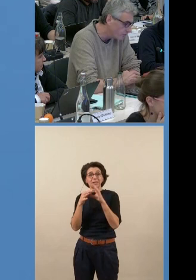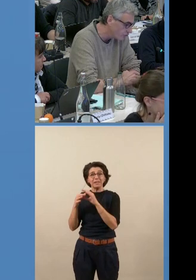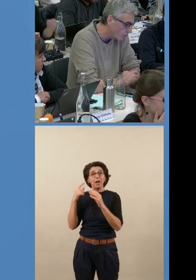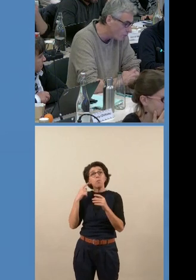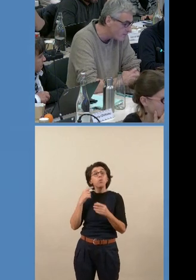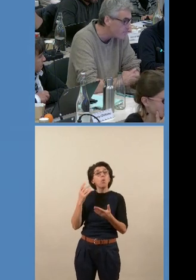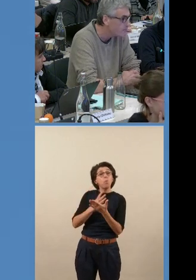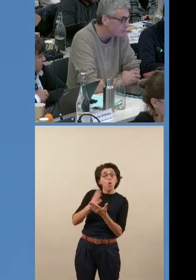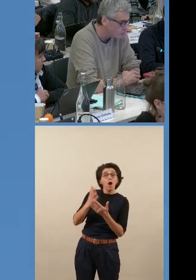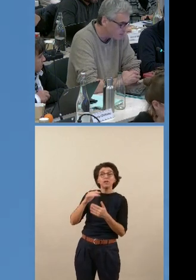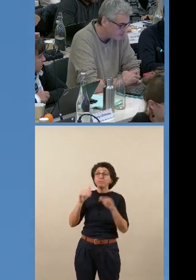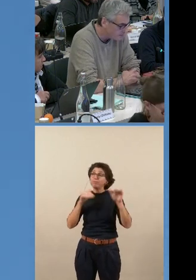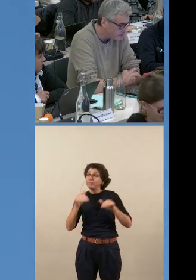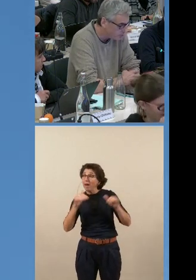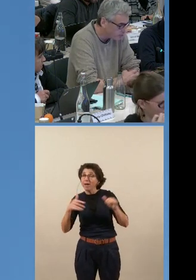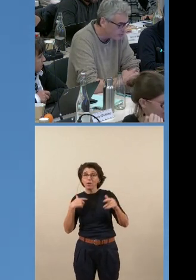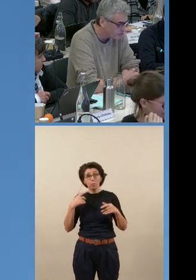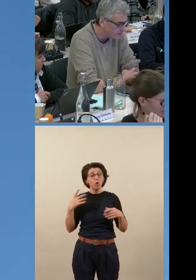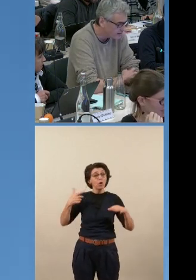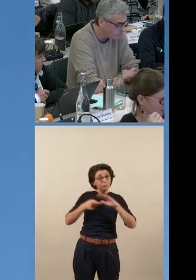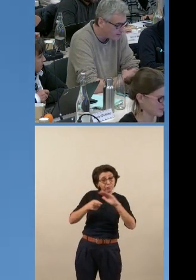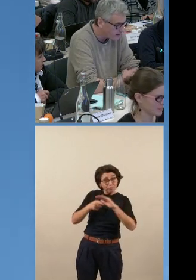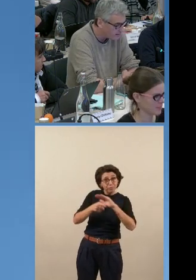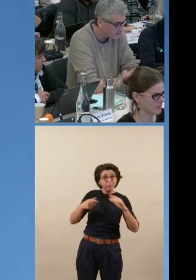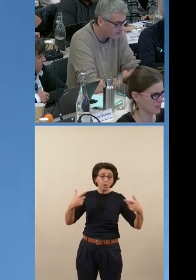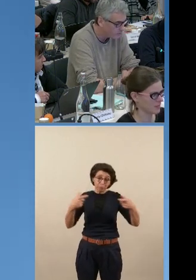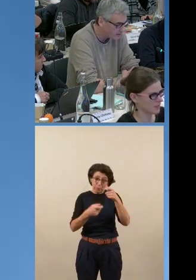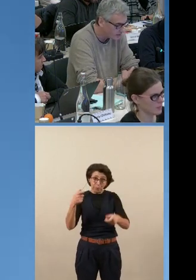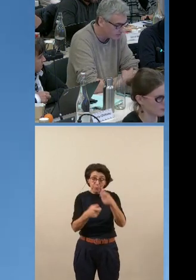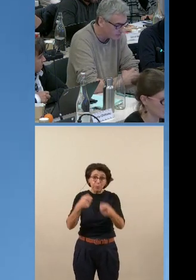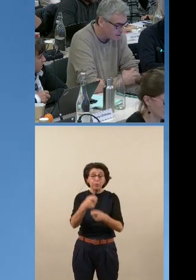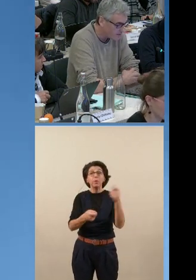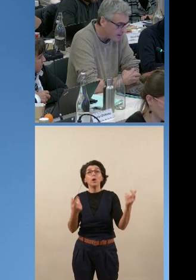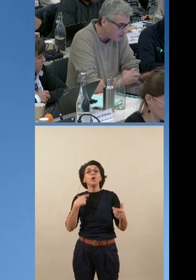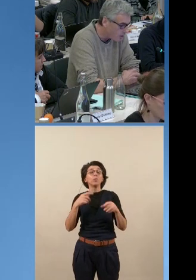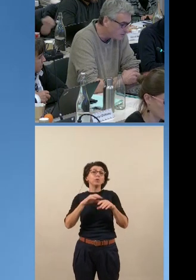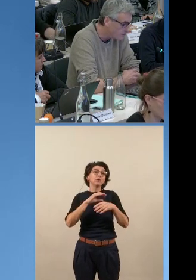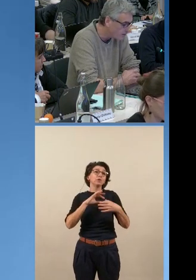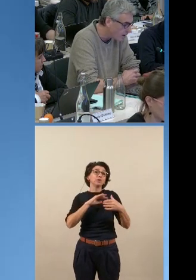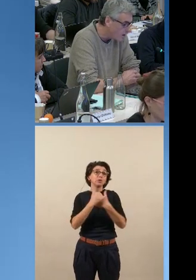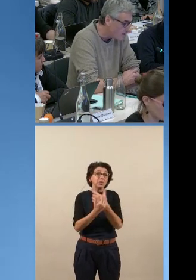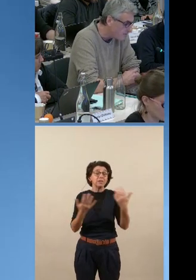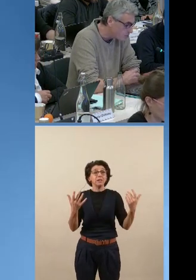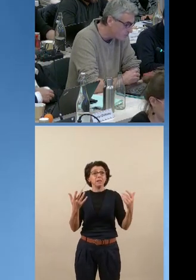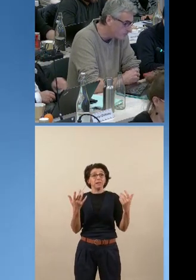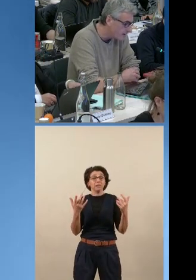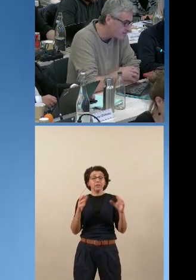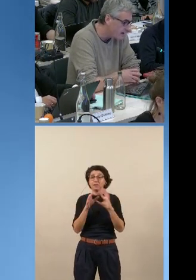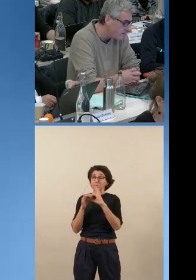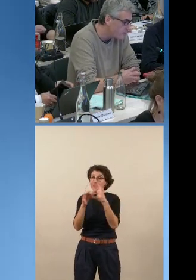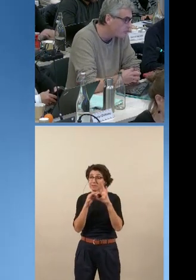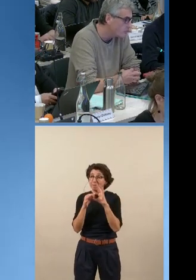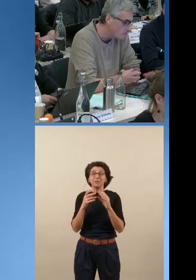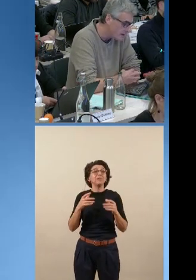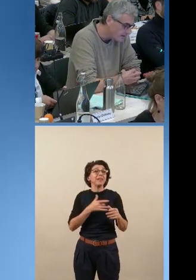de subvention ou même de participation dans une société coopérative d'intérêts collectif et par ailleurs elle soutiendra l'émergence d'une caisse